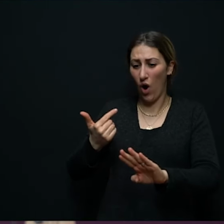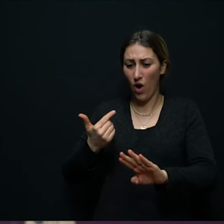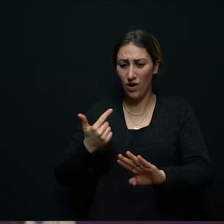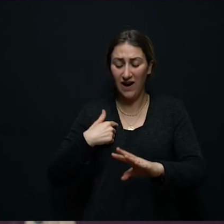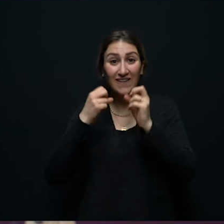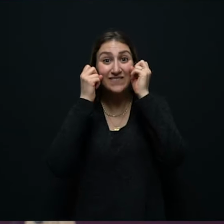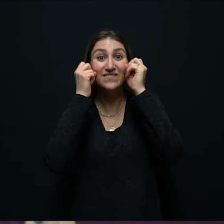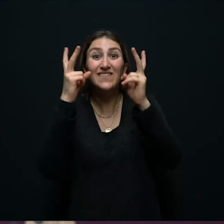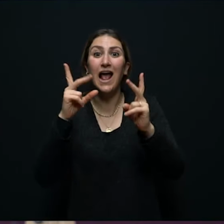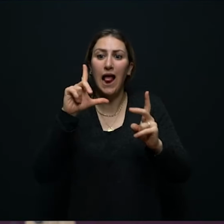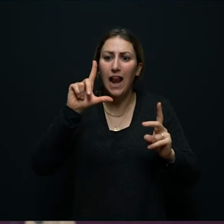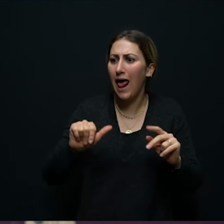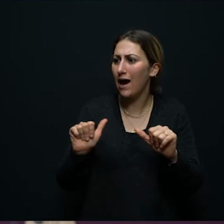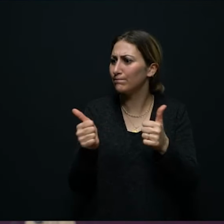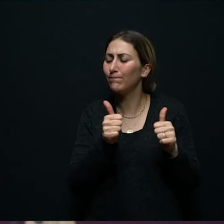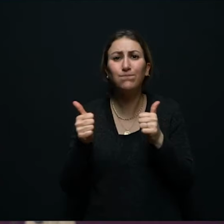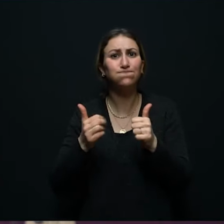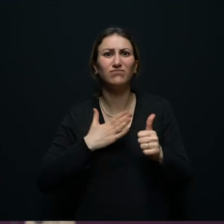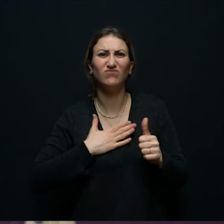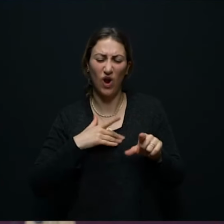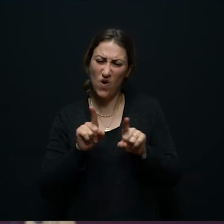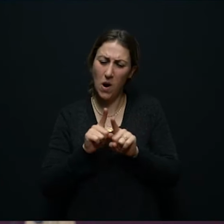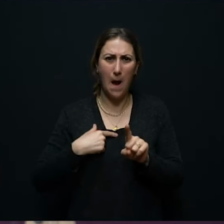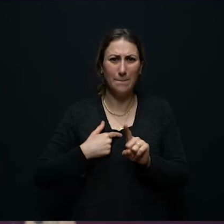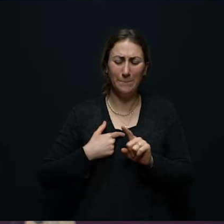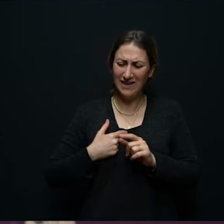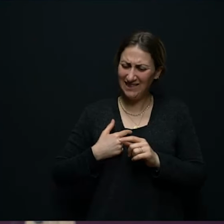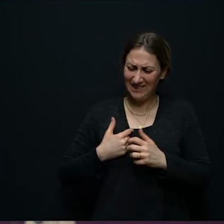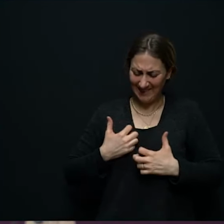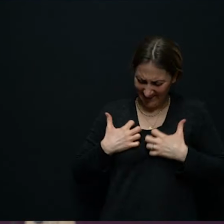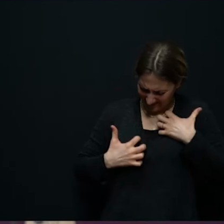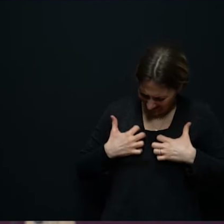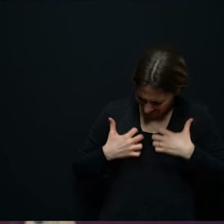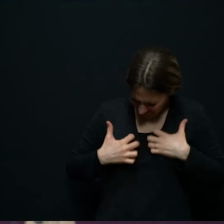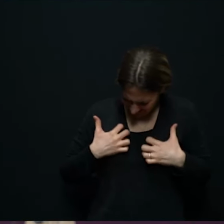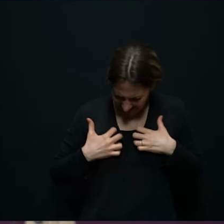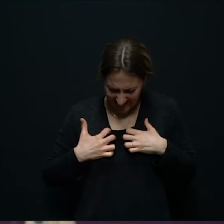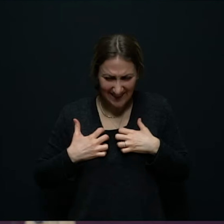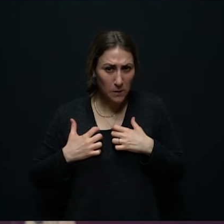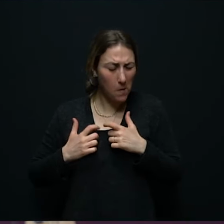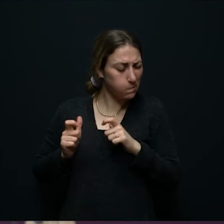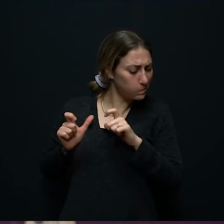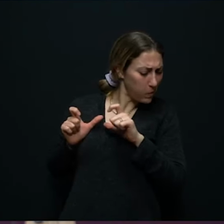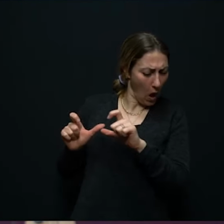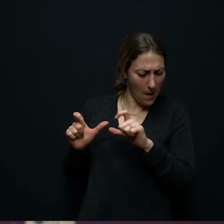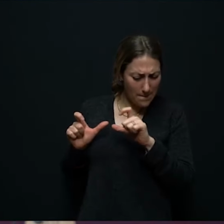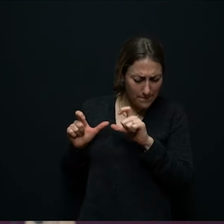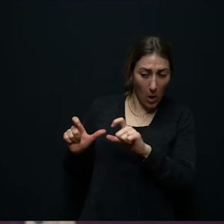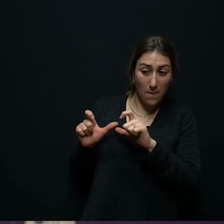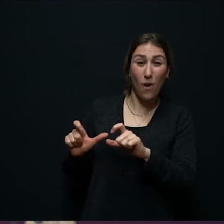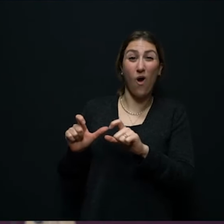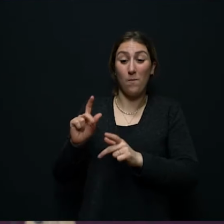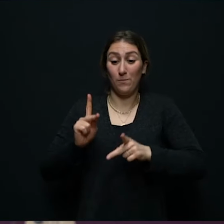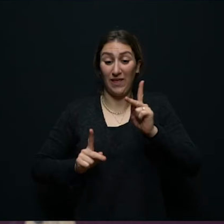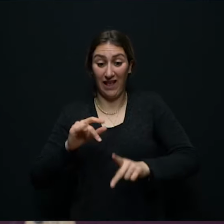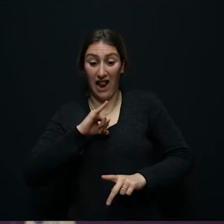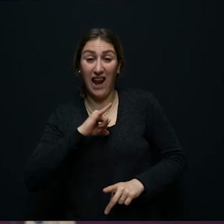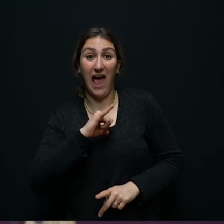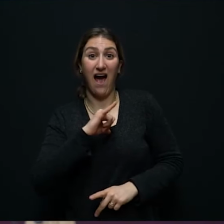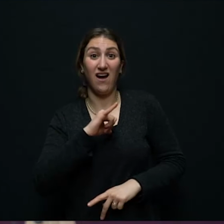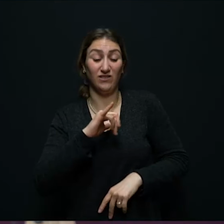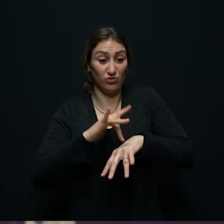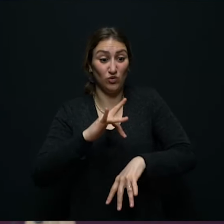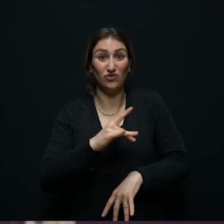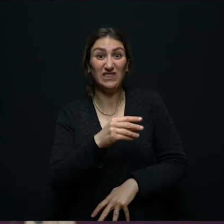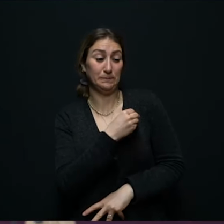de ma vie où je ne voulais pas réglé dépêché des choses cachées dans ma vie c'était pas des périodes de joie